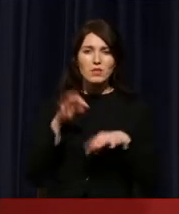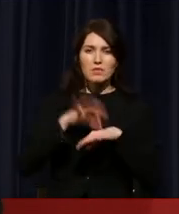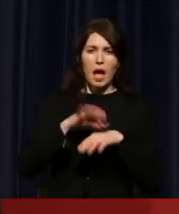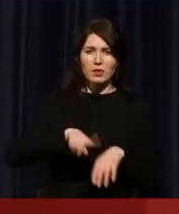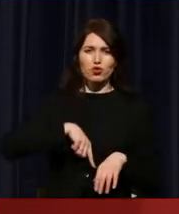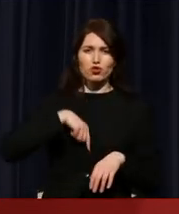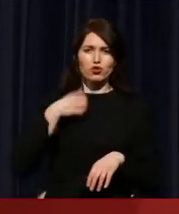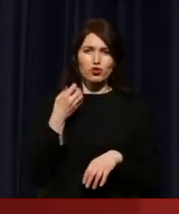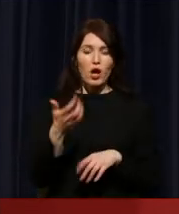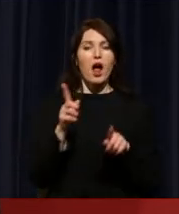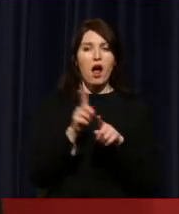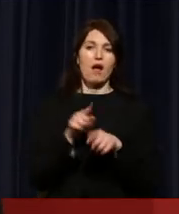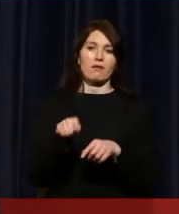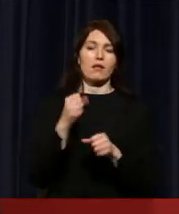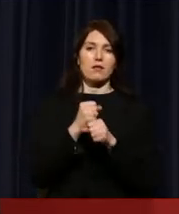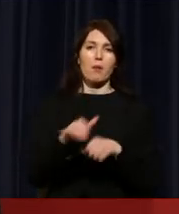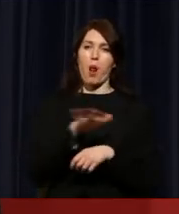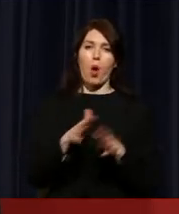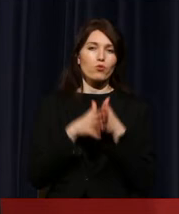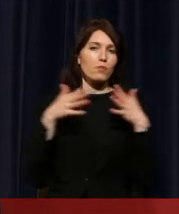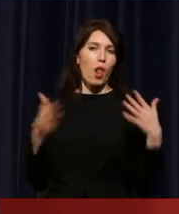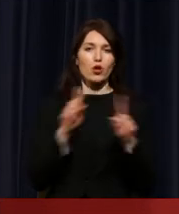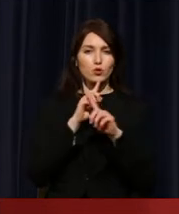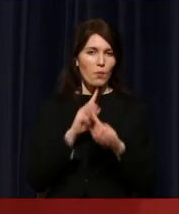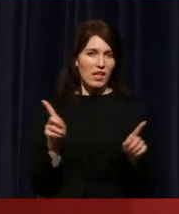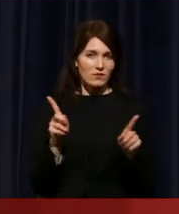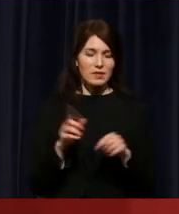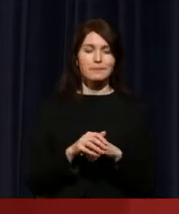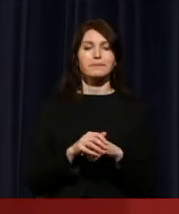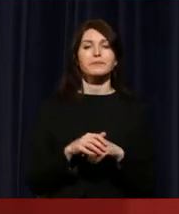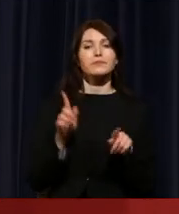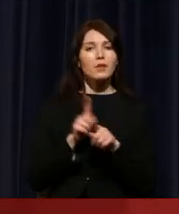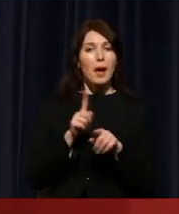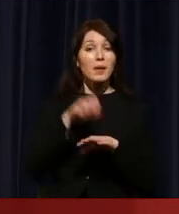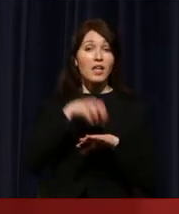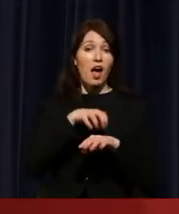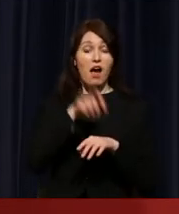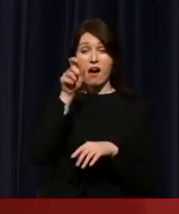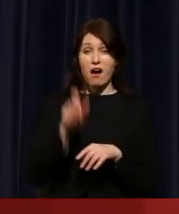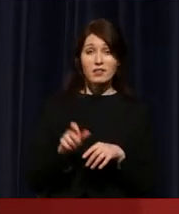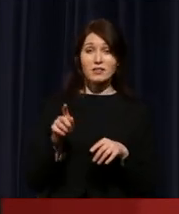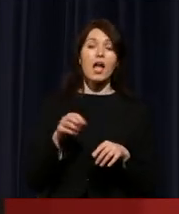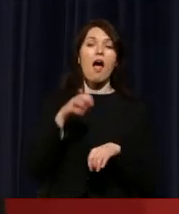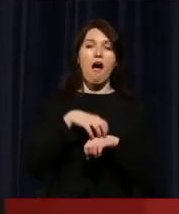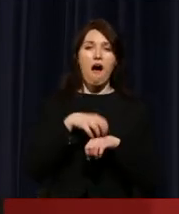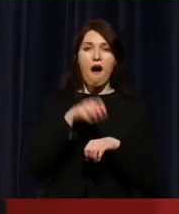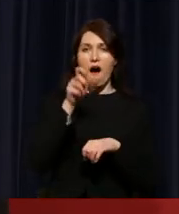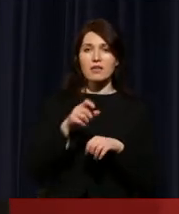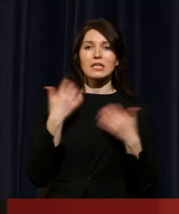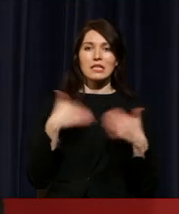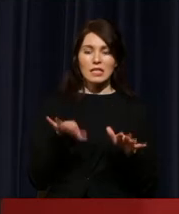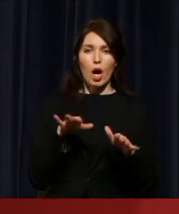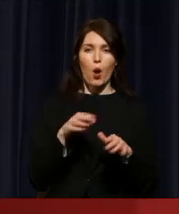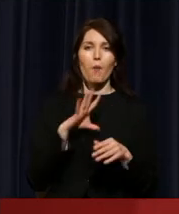tas lauks arī ir ļoti plašs un specifisks. Tāpat tās kā ārsti, nu ārsti specializējas jau